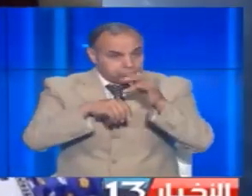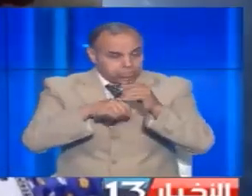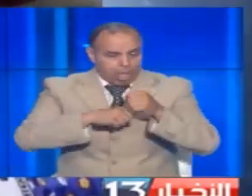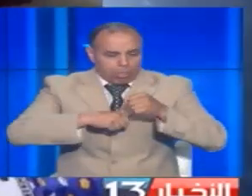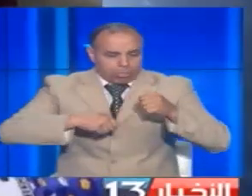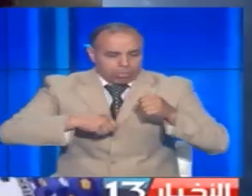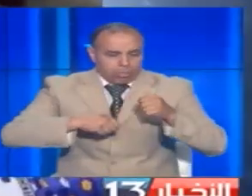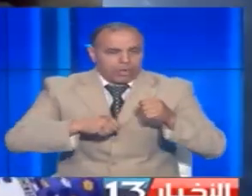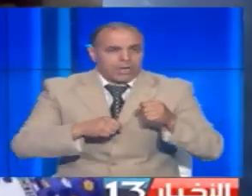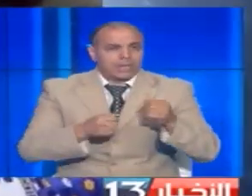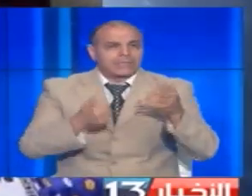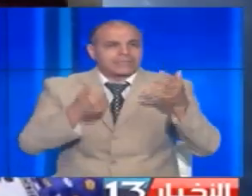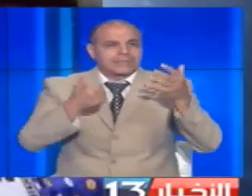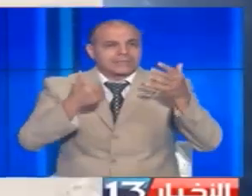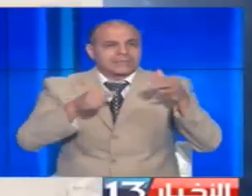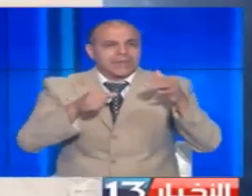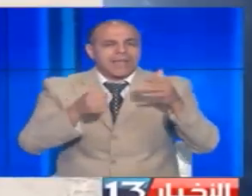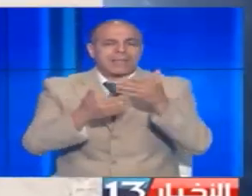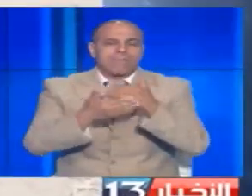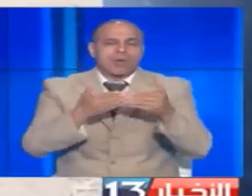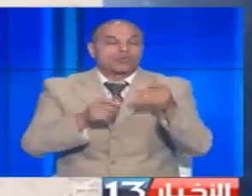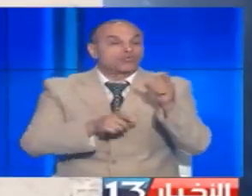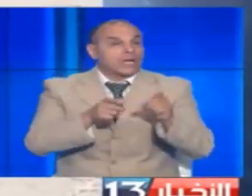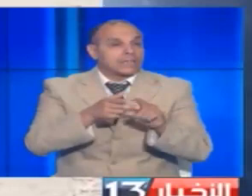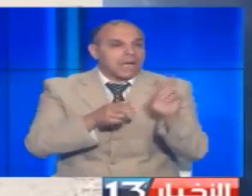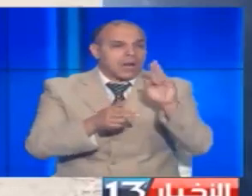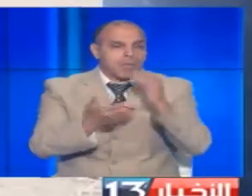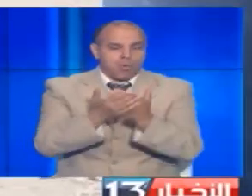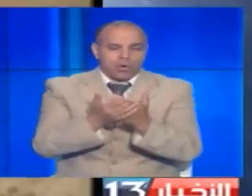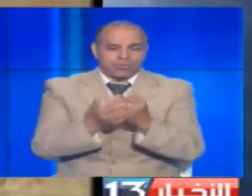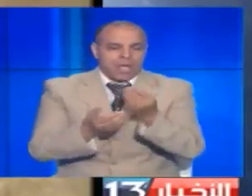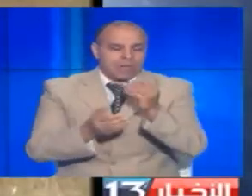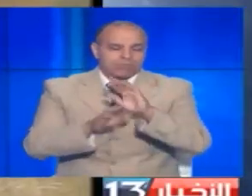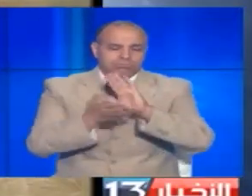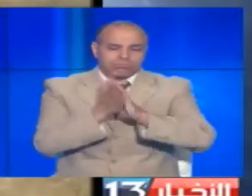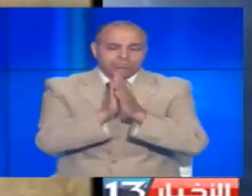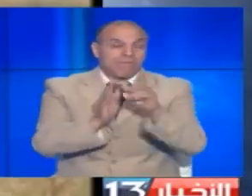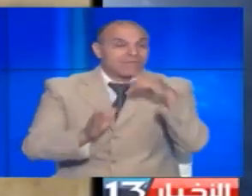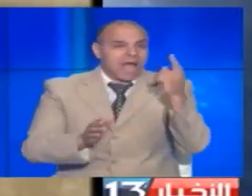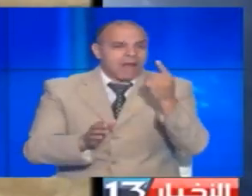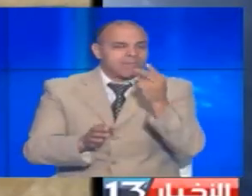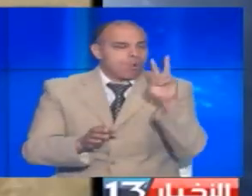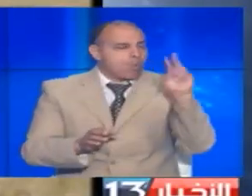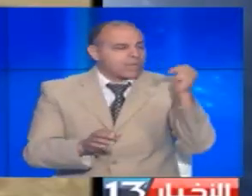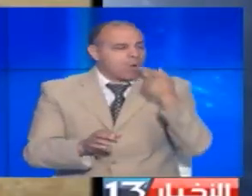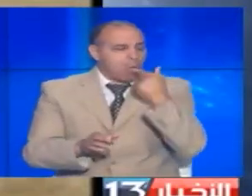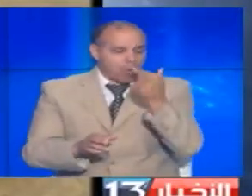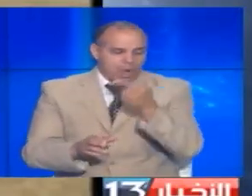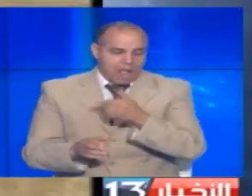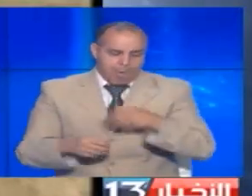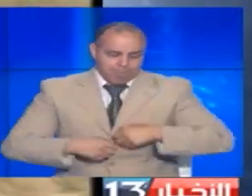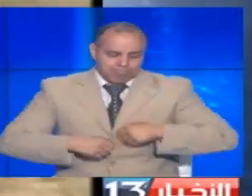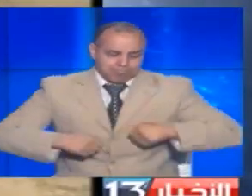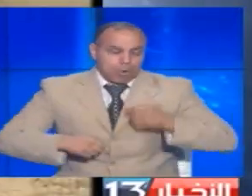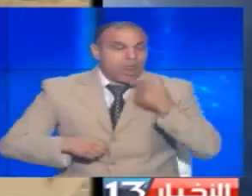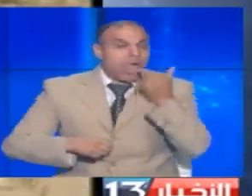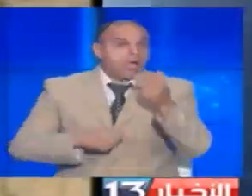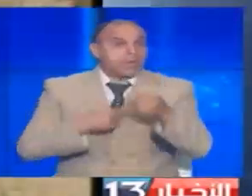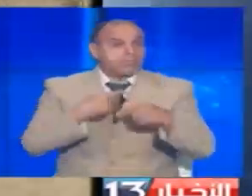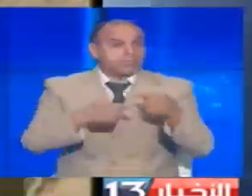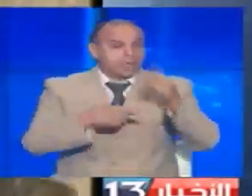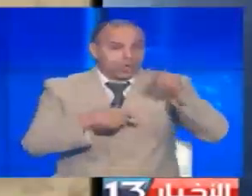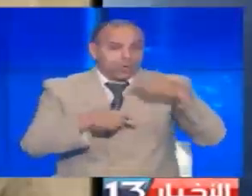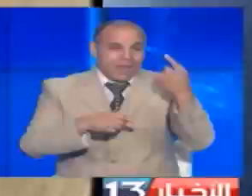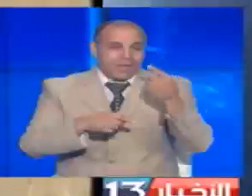في التنميه مليون شخص وفق تقارير منظمه الاغذيه والزراعه للامم المتحده الذي تزامن نشره مع اليوم